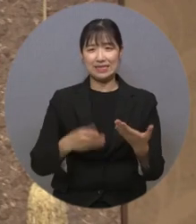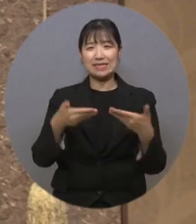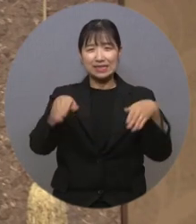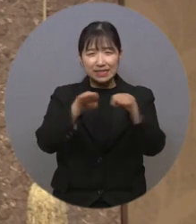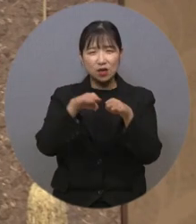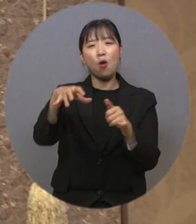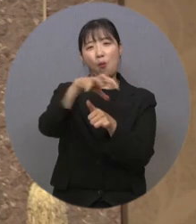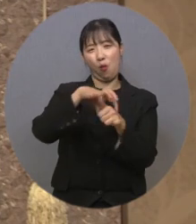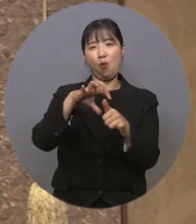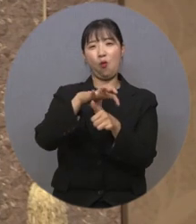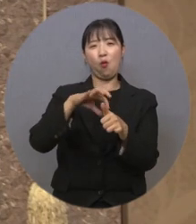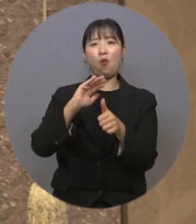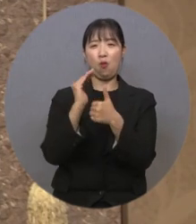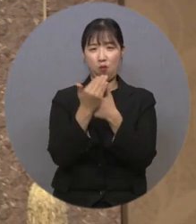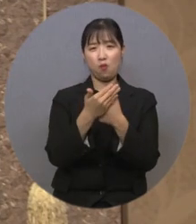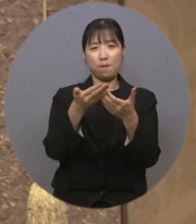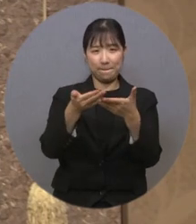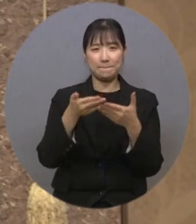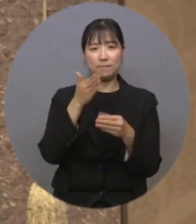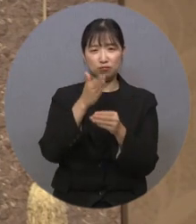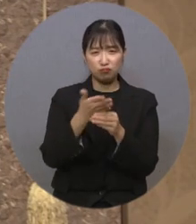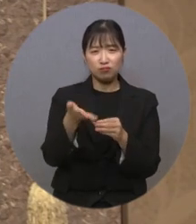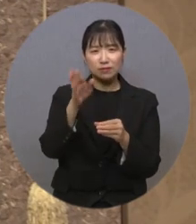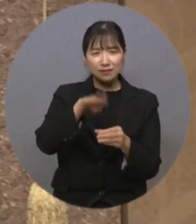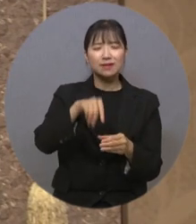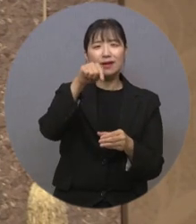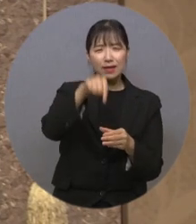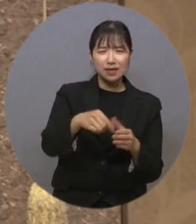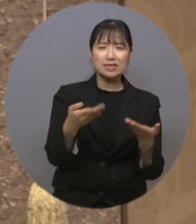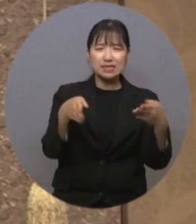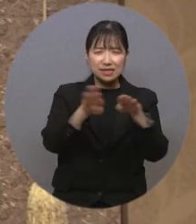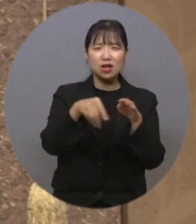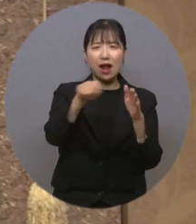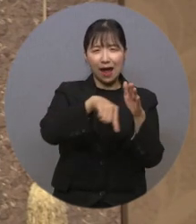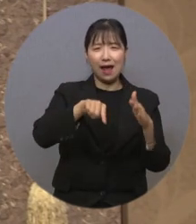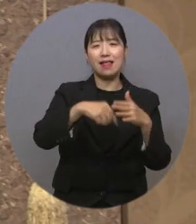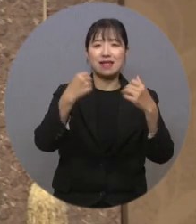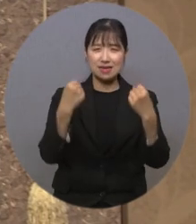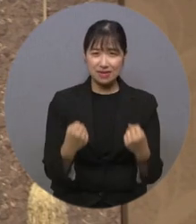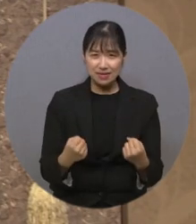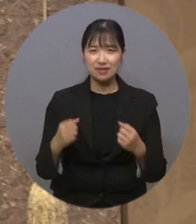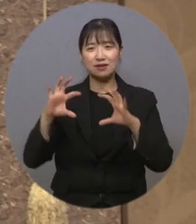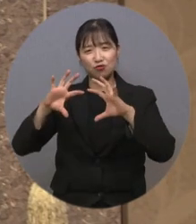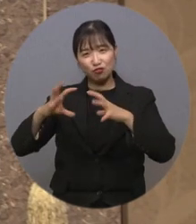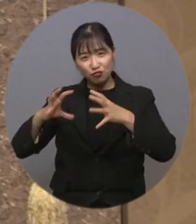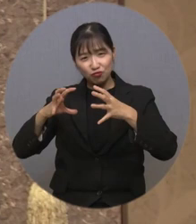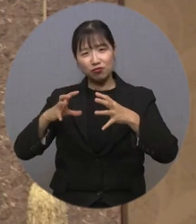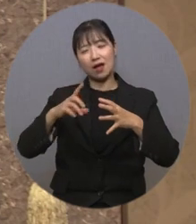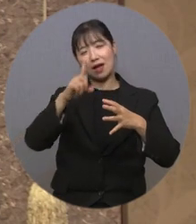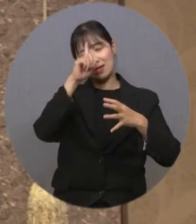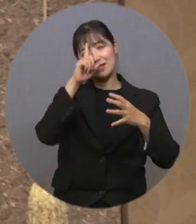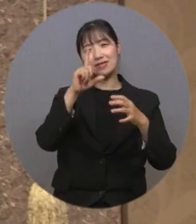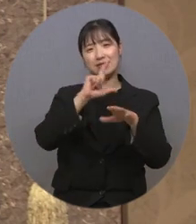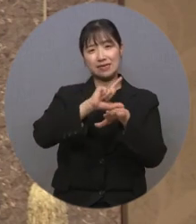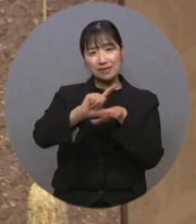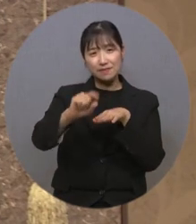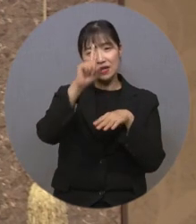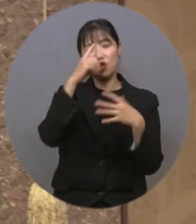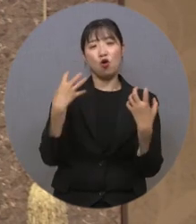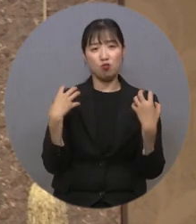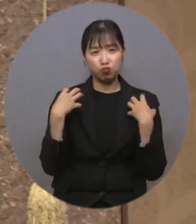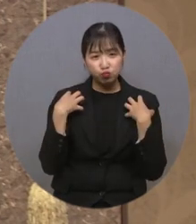보호를 받고 있죠. 그런데 문제는 이 시설 안에 있을 때는 국가나 지방자 쉽게